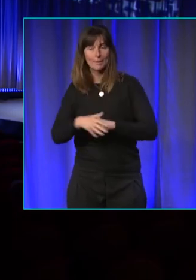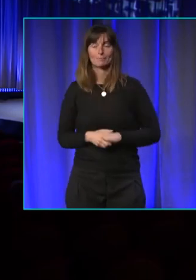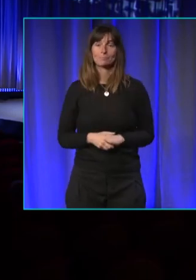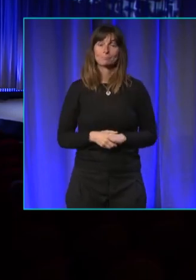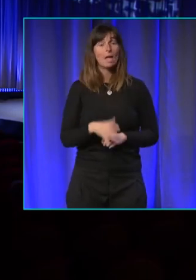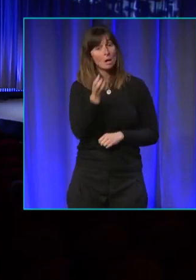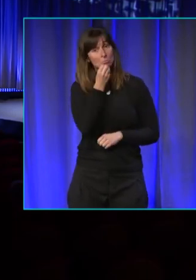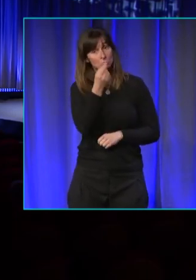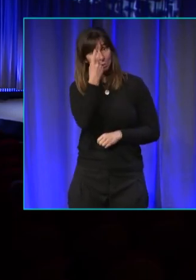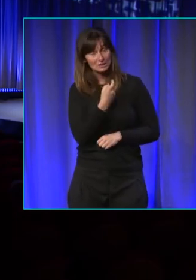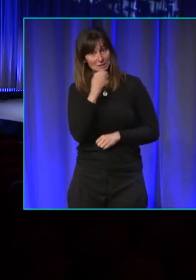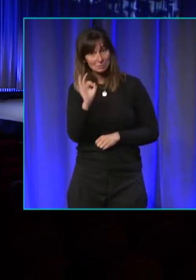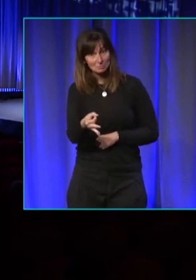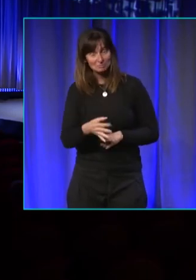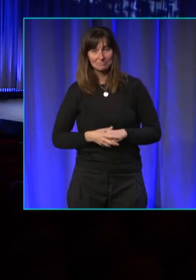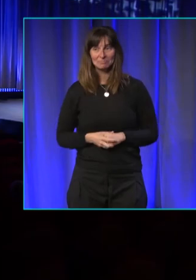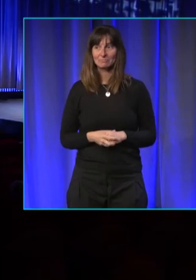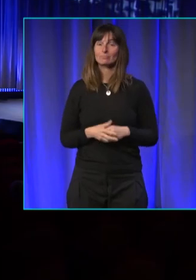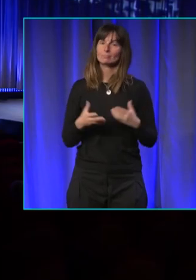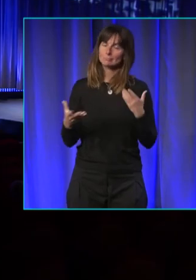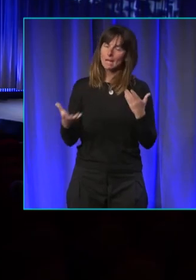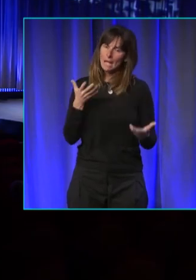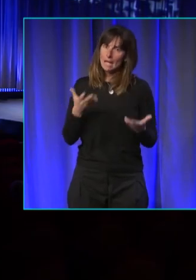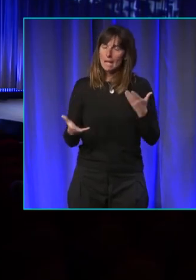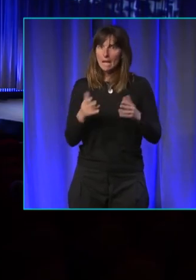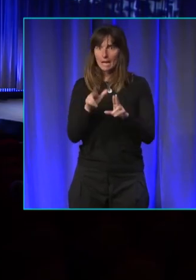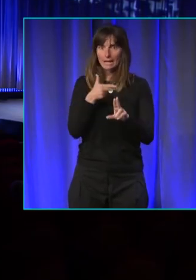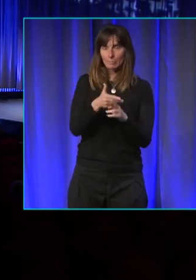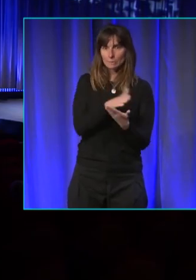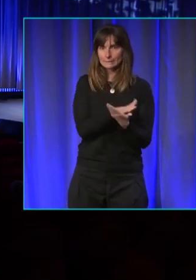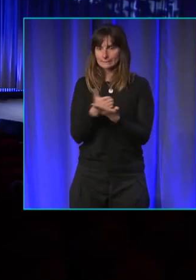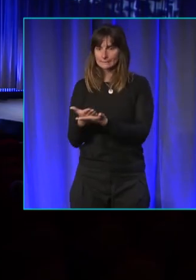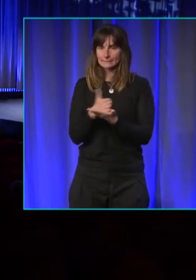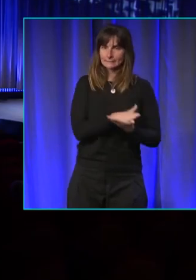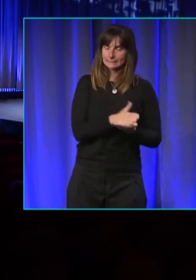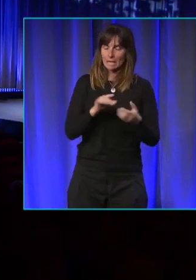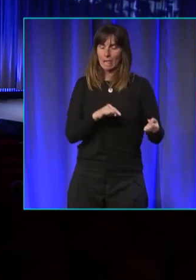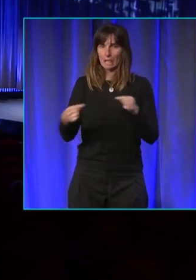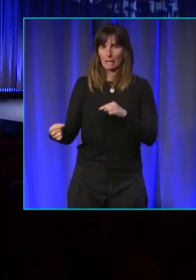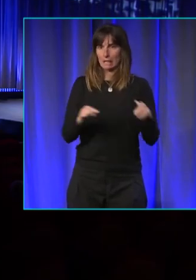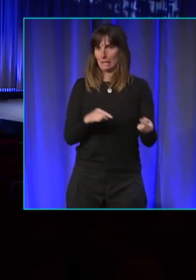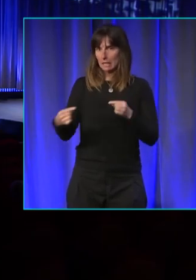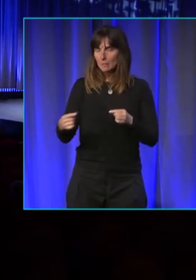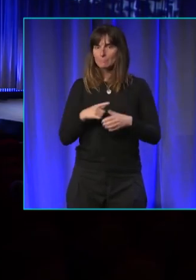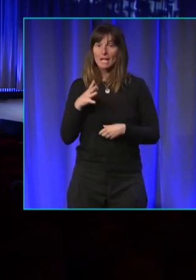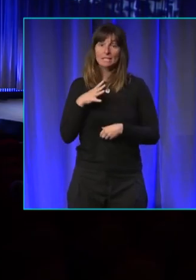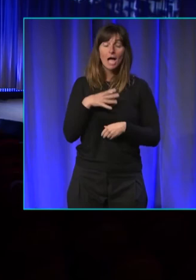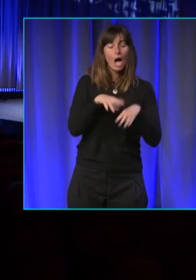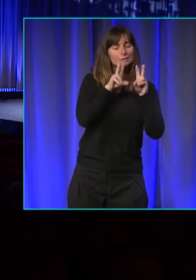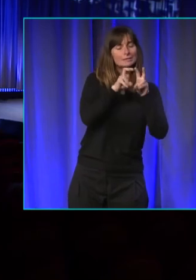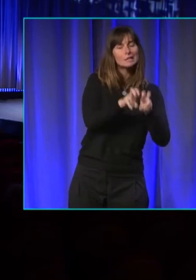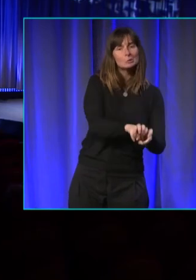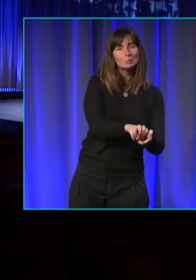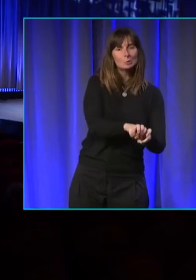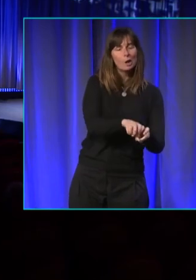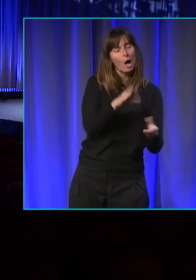question aussi. Alors, c'est assez controversé, ça, hein, parce qu'en fait, vous avez des études qui vont vous montrer que